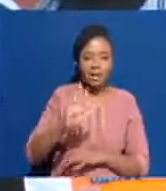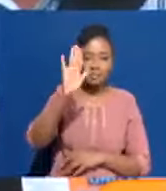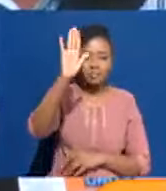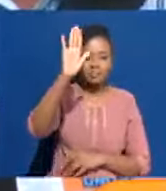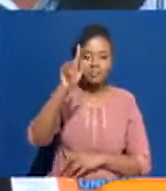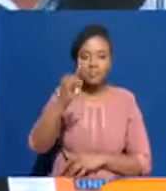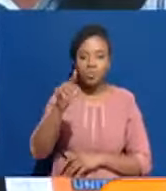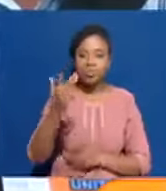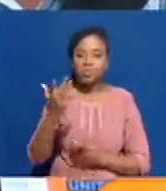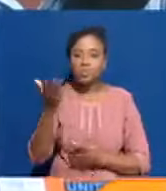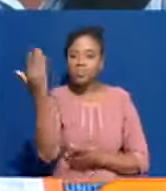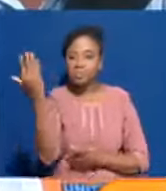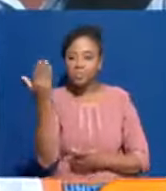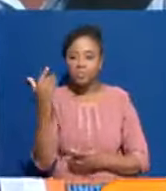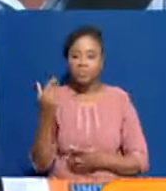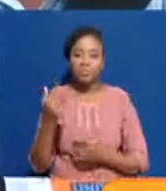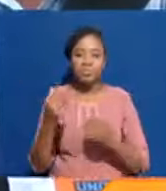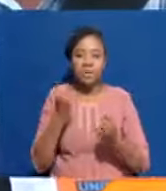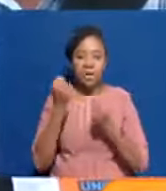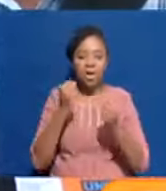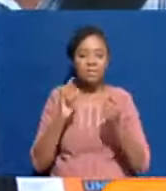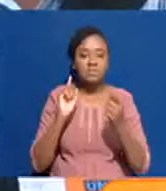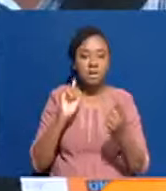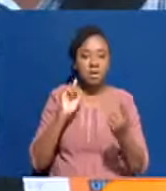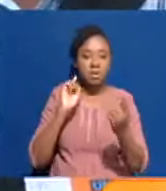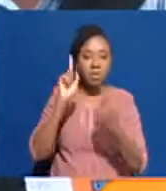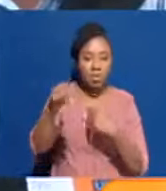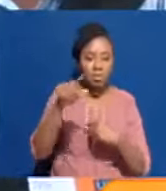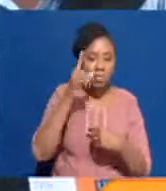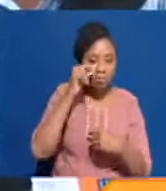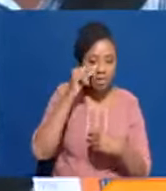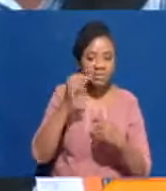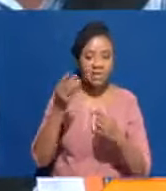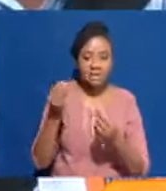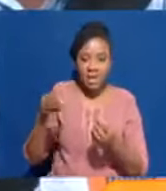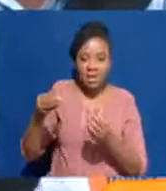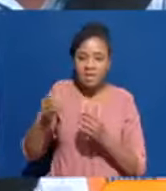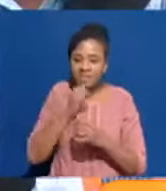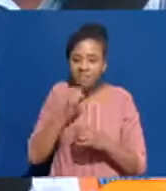Huyu amenyosha mkono kwa magari za kwenda Mombasa, anachukua 50-50.